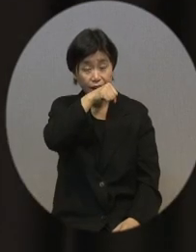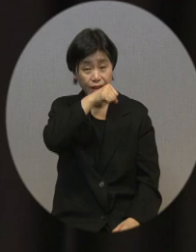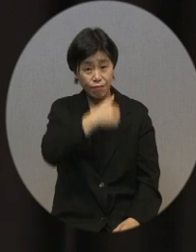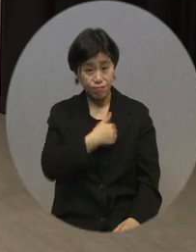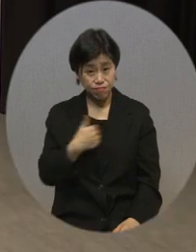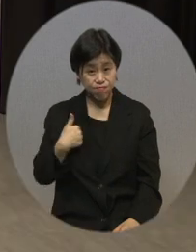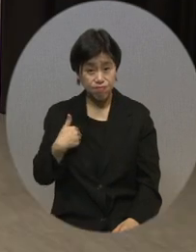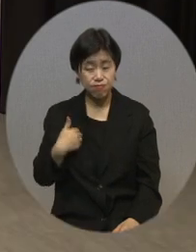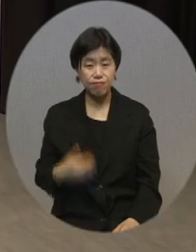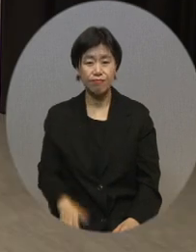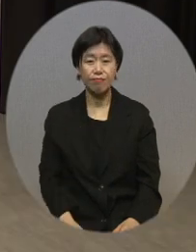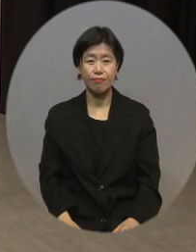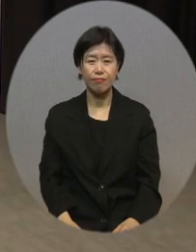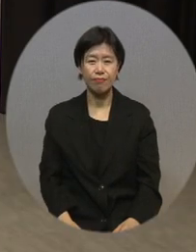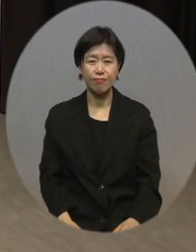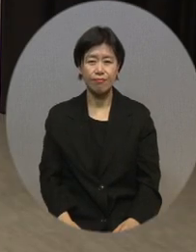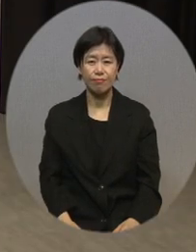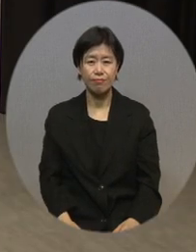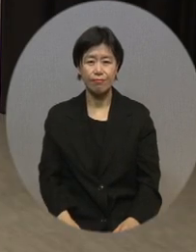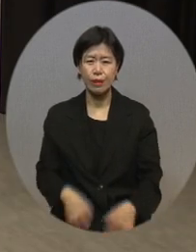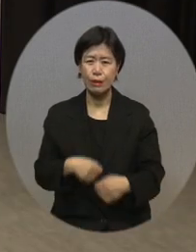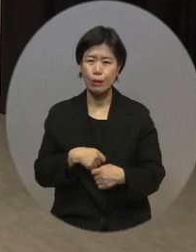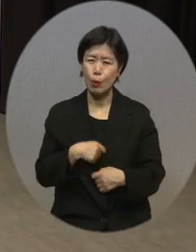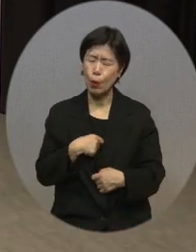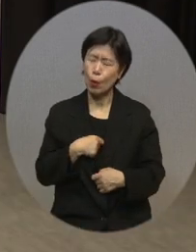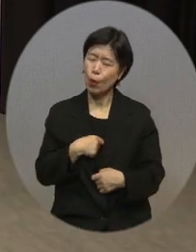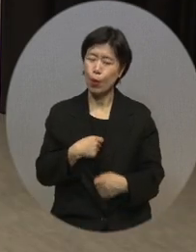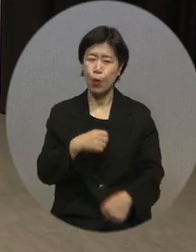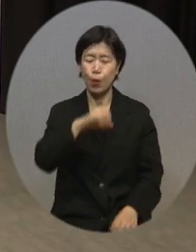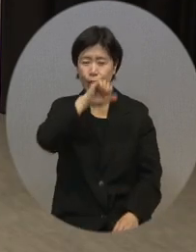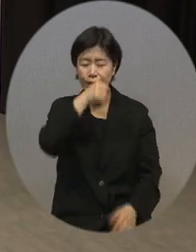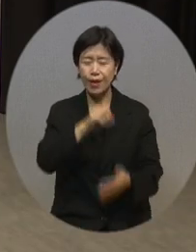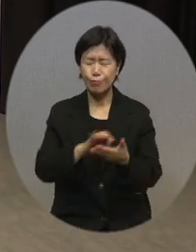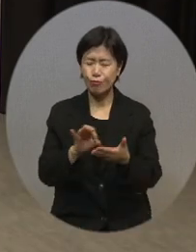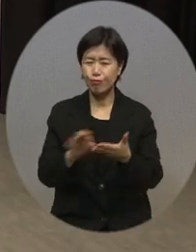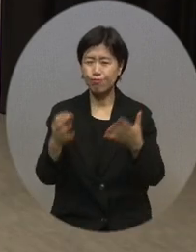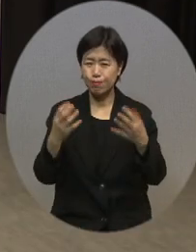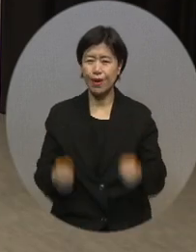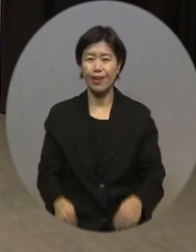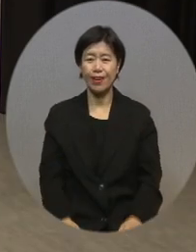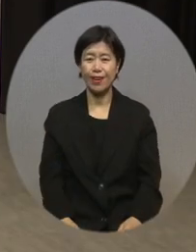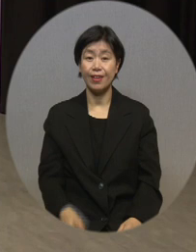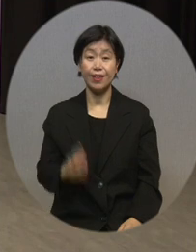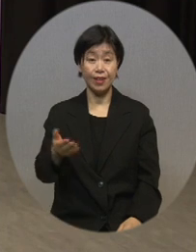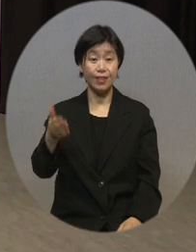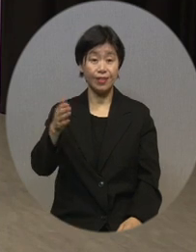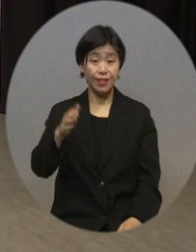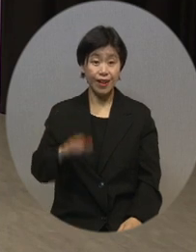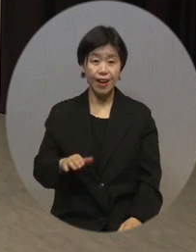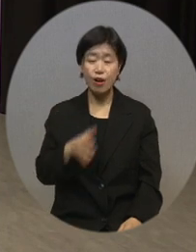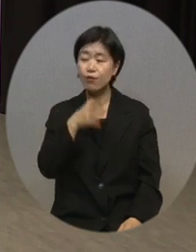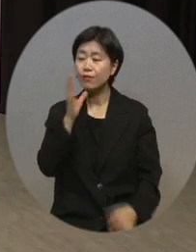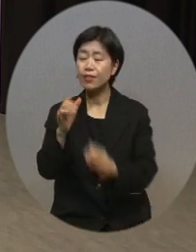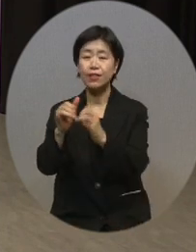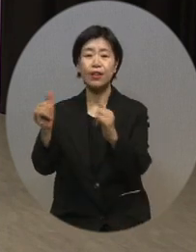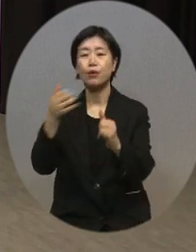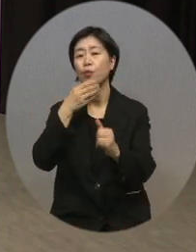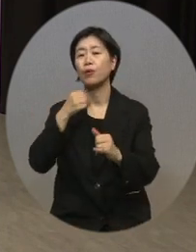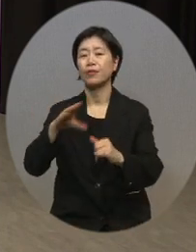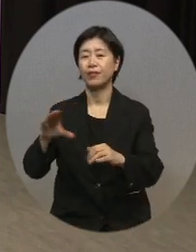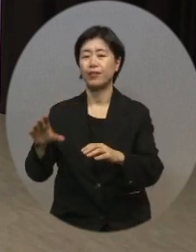가능합니까? 예산이 사실은 많이 들어갑니다. 많이 들어가는데 예. 어르신들 좀 복지를